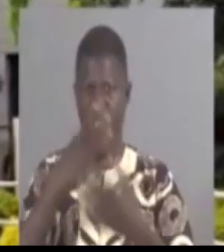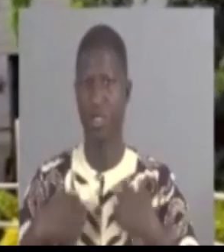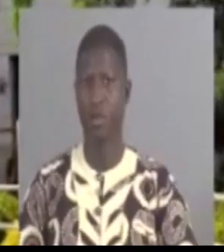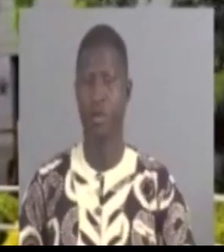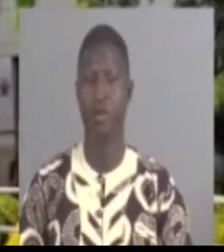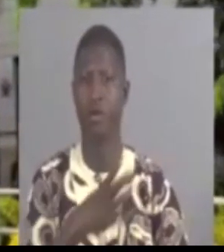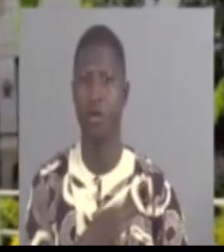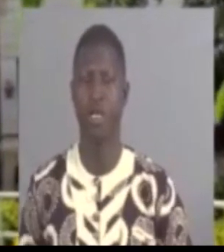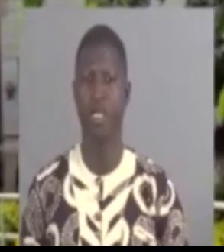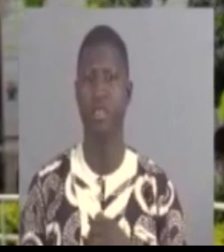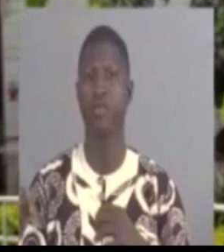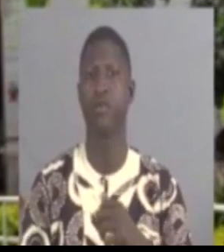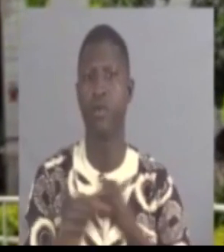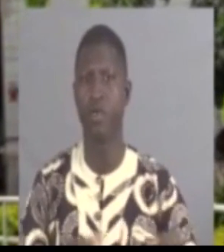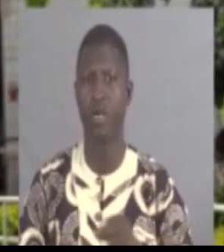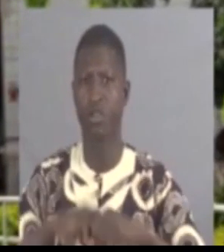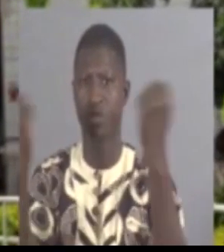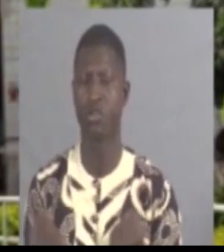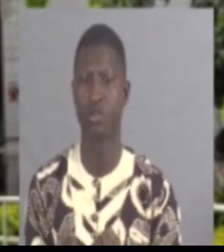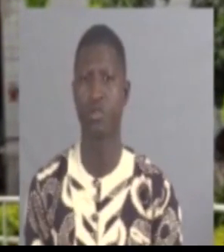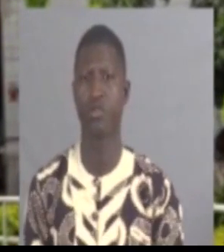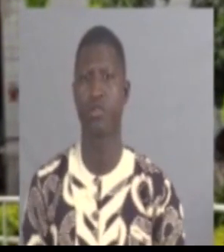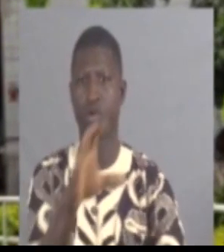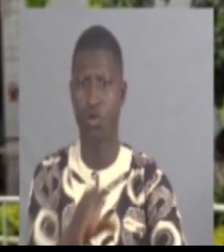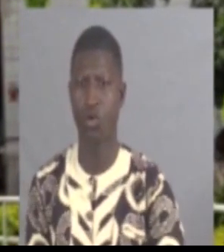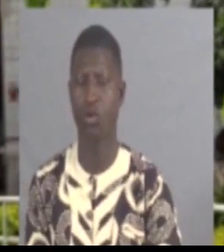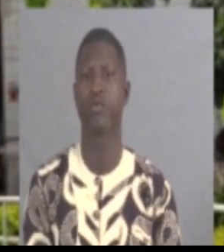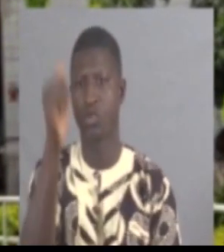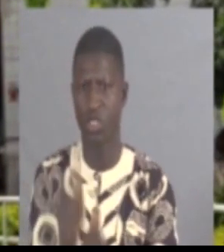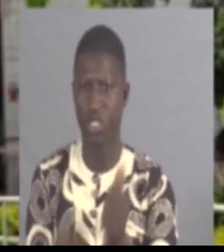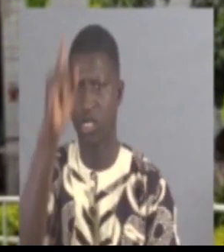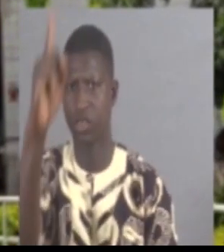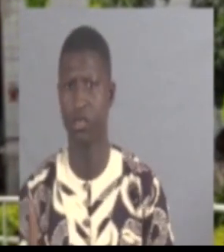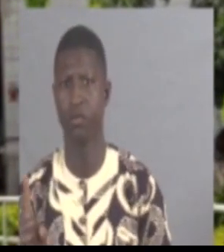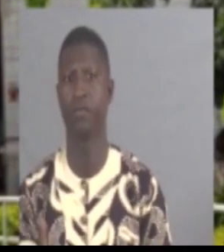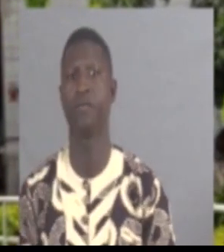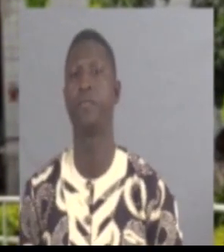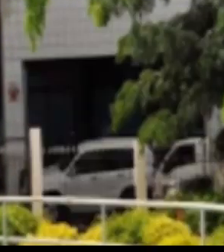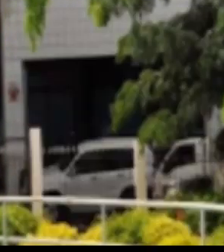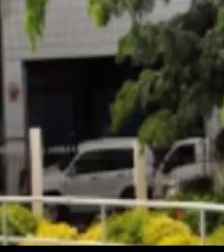xibar bi ministère bi yor wirgu yaramu askan wi mo len ko baxé